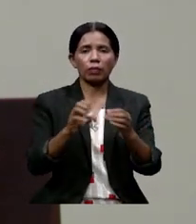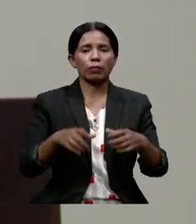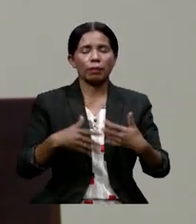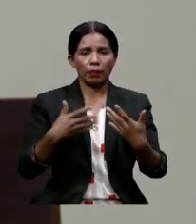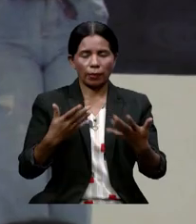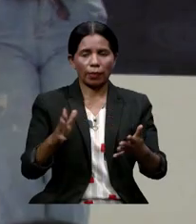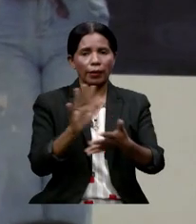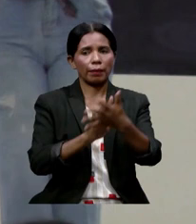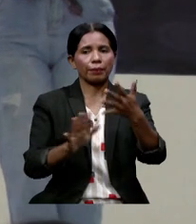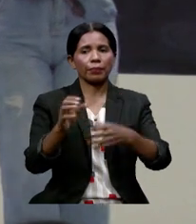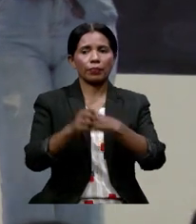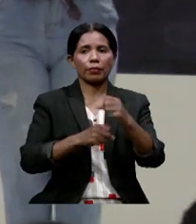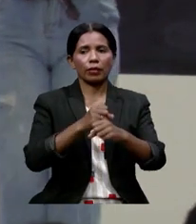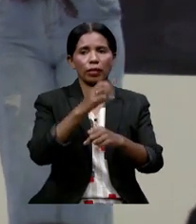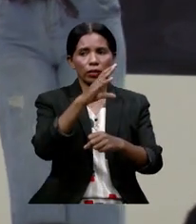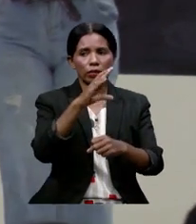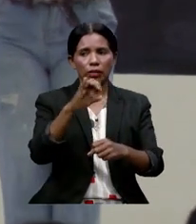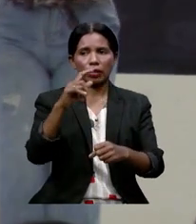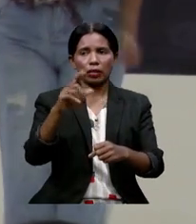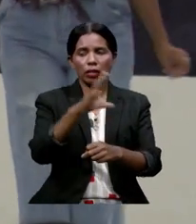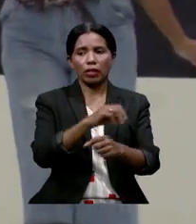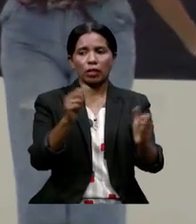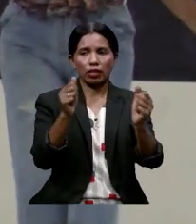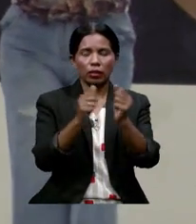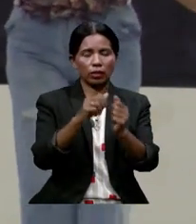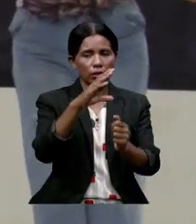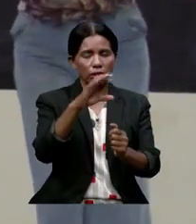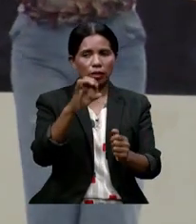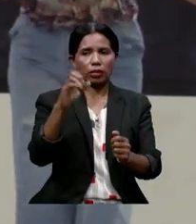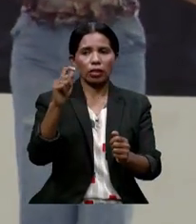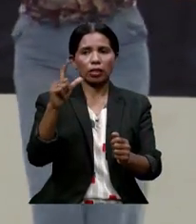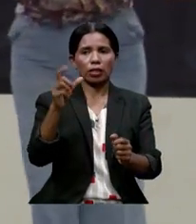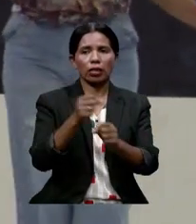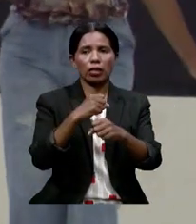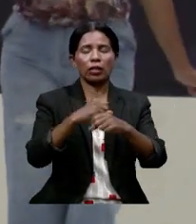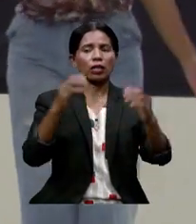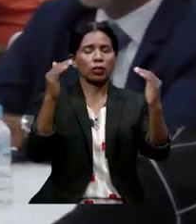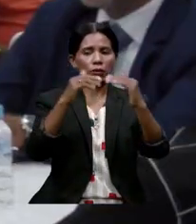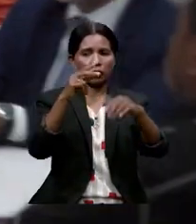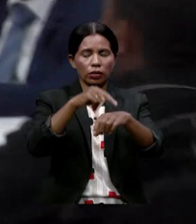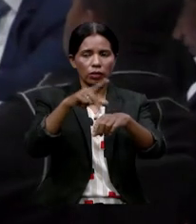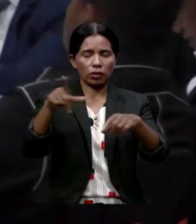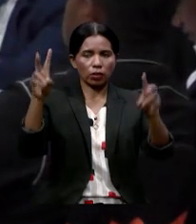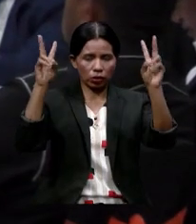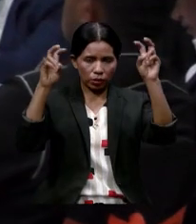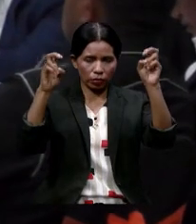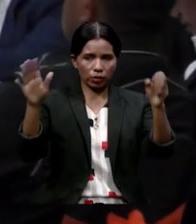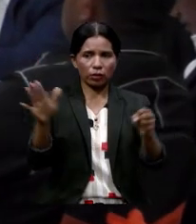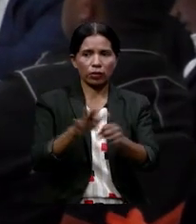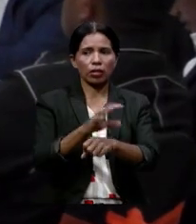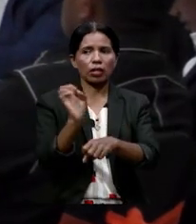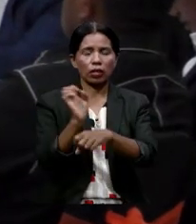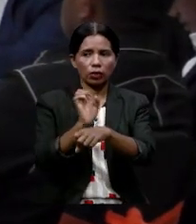Atu celebra aniversario Cecetelli beralasan resenghat antes ne Cecetelli realizamos seminario nasional ho tema sustentabilidade